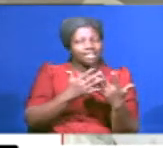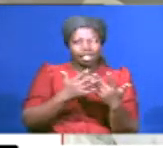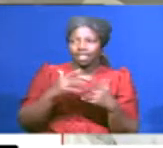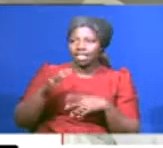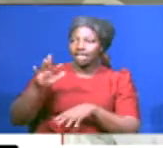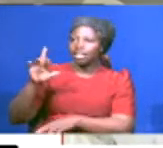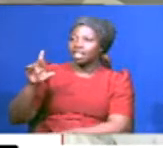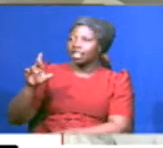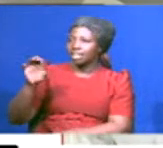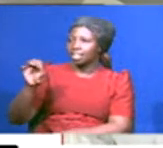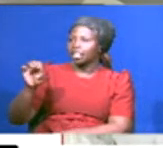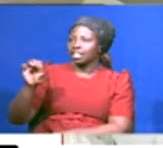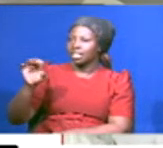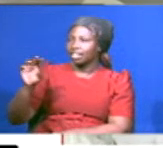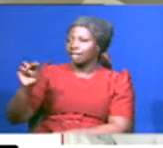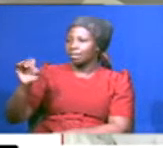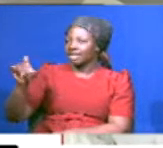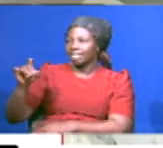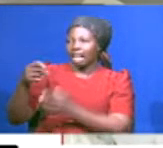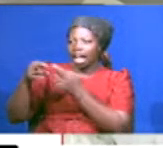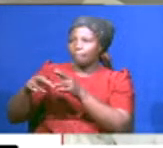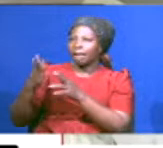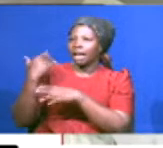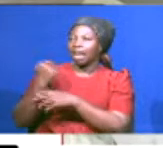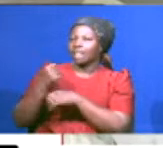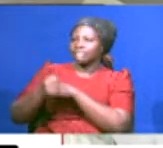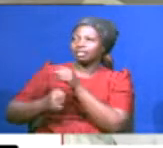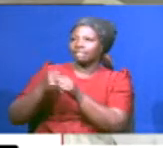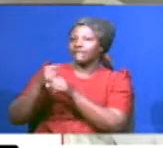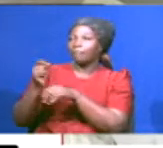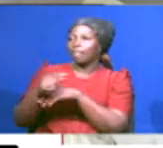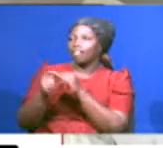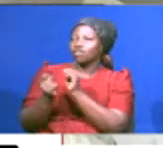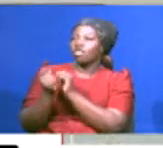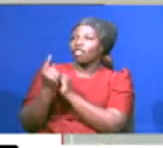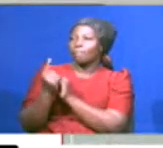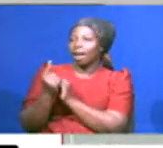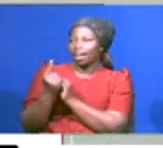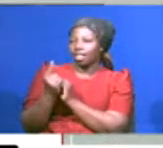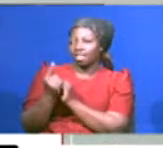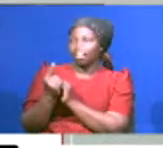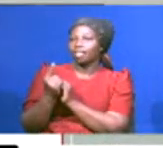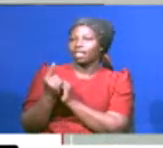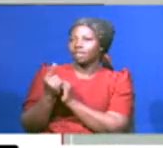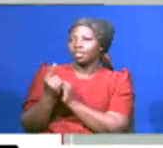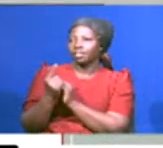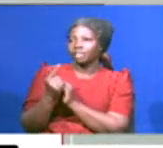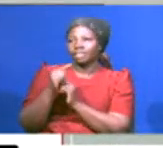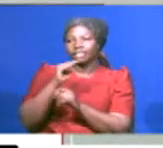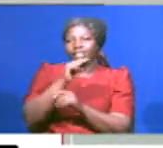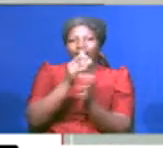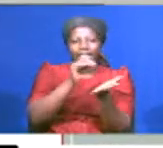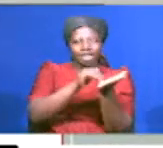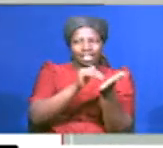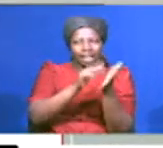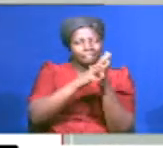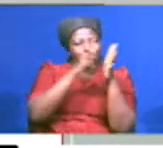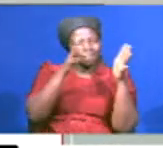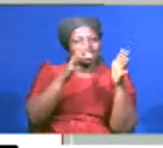2021. This one remix. Yeah. See, last year. Last year. Last year, November. Yeah. Yeah. That was also, once again, a very big hit.